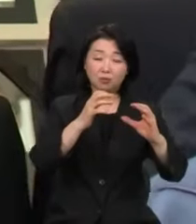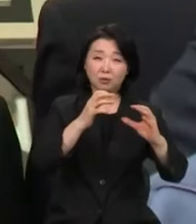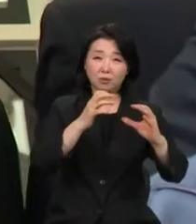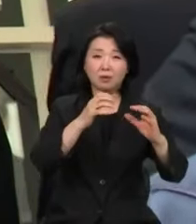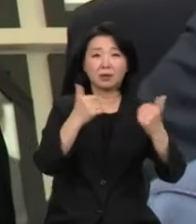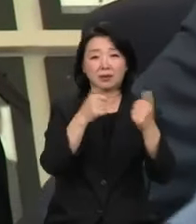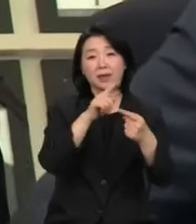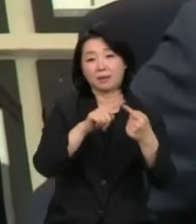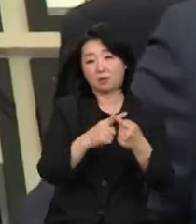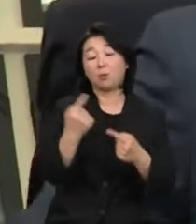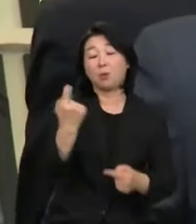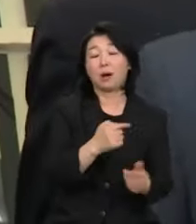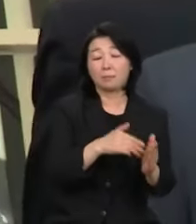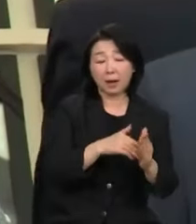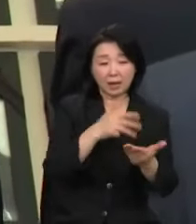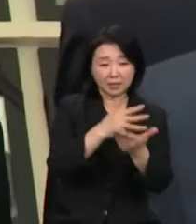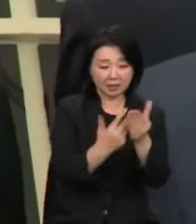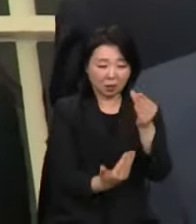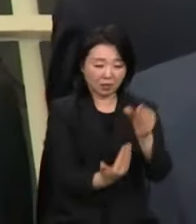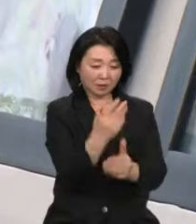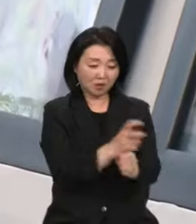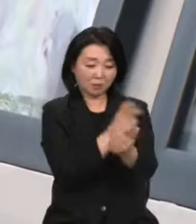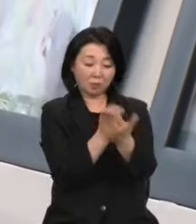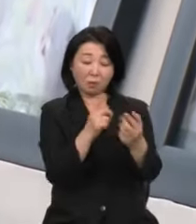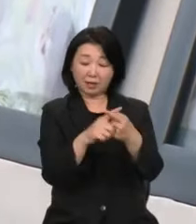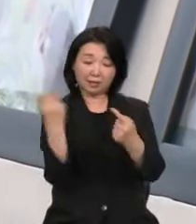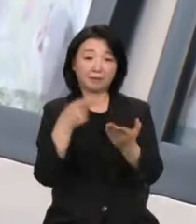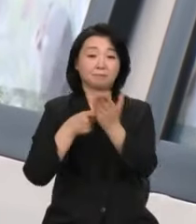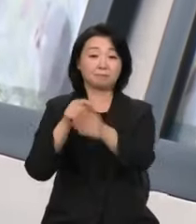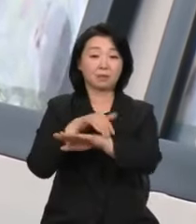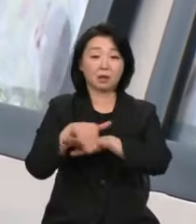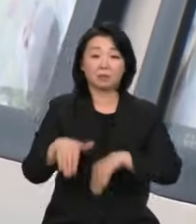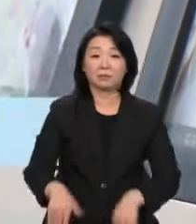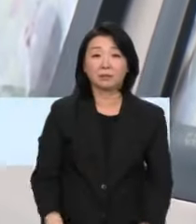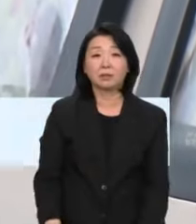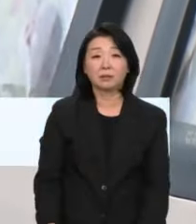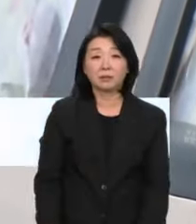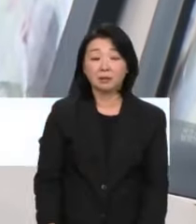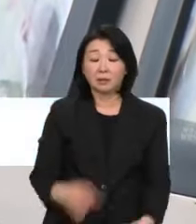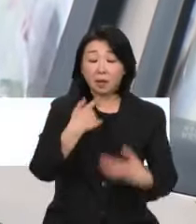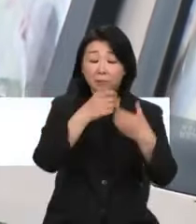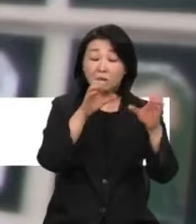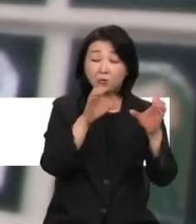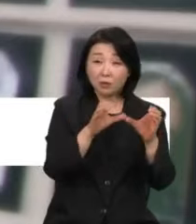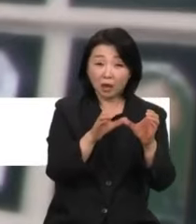참사 특별법의 불씨도 다시 살리기로 했습니다. 민주당과